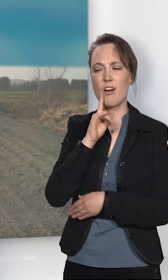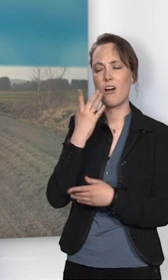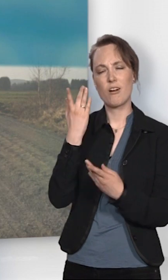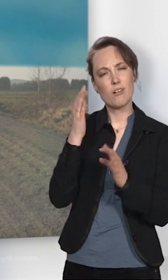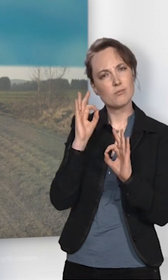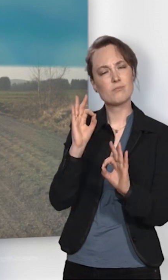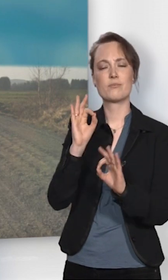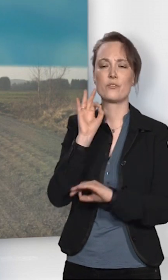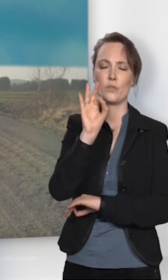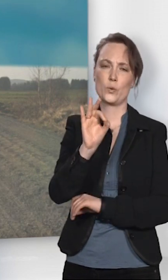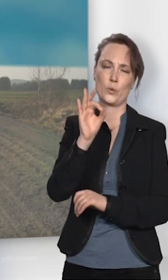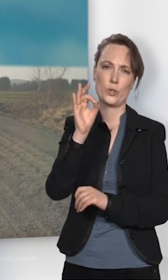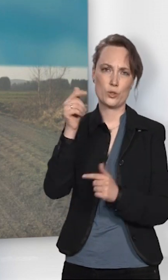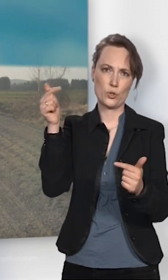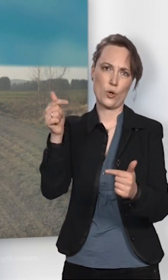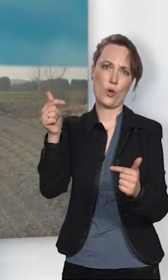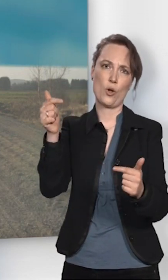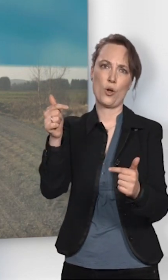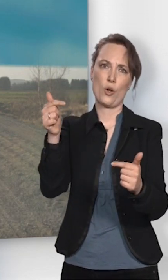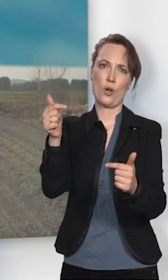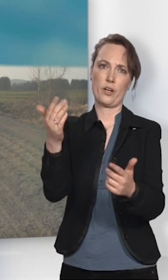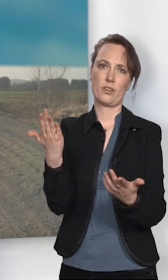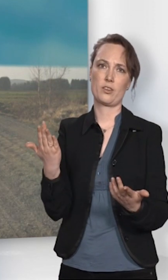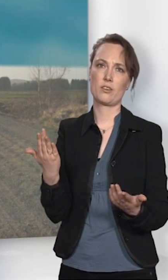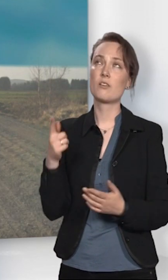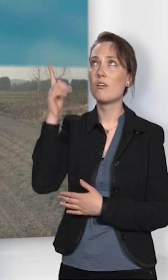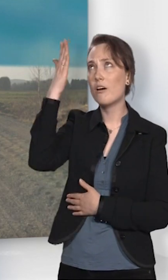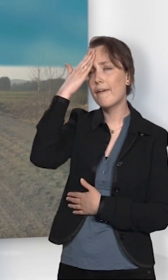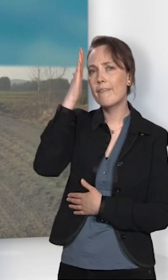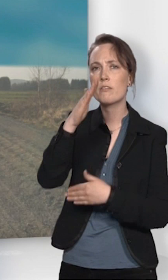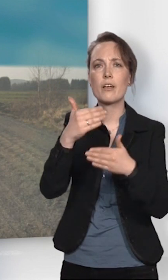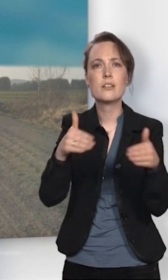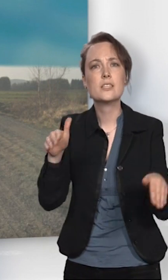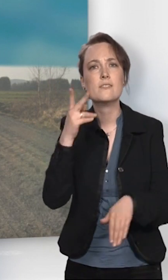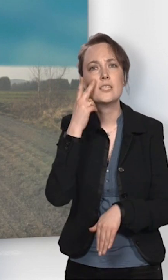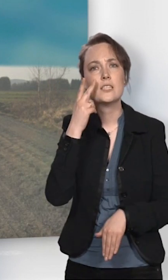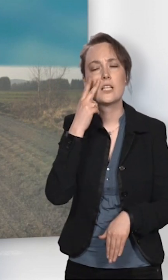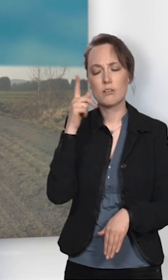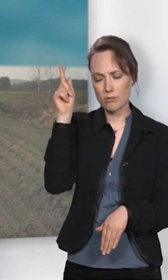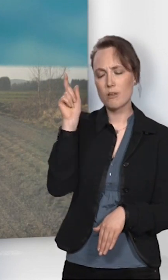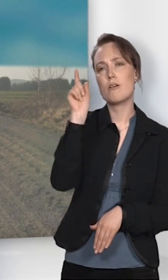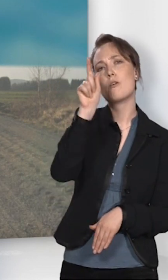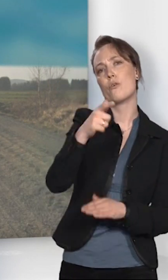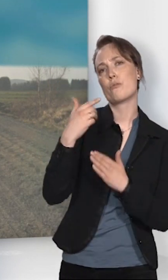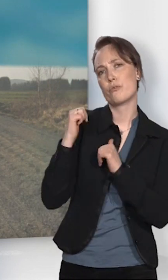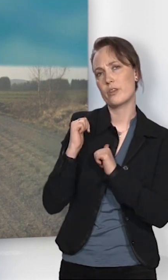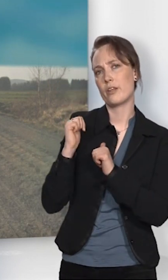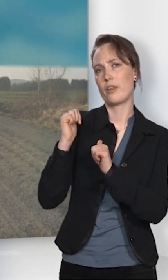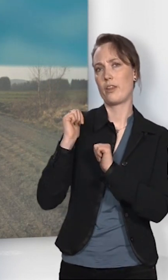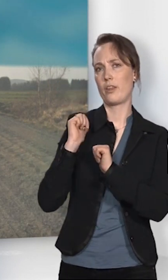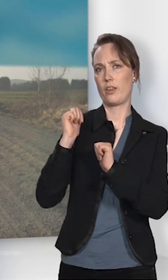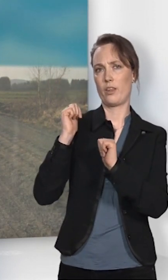täglich für dich sorgen. Er kennt deine Grenzen und er wird